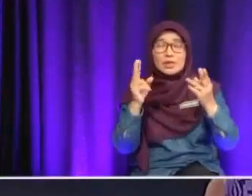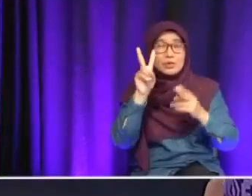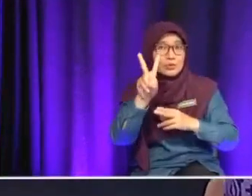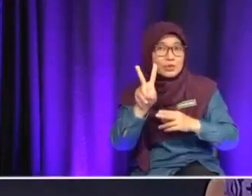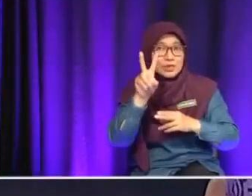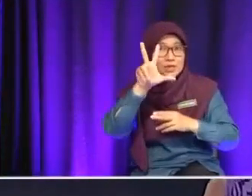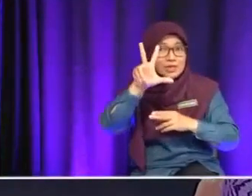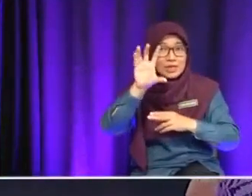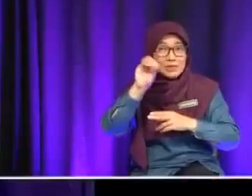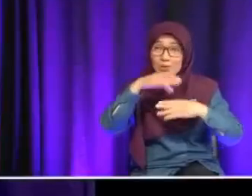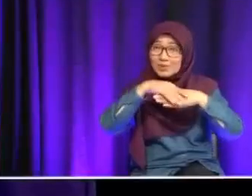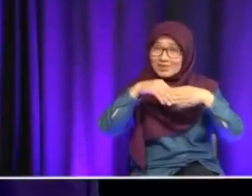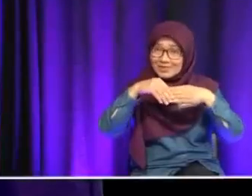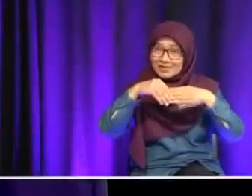lah, Kak.